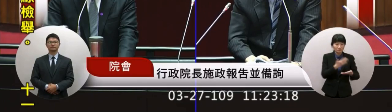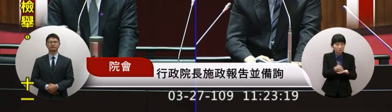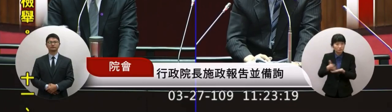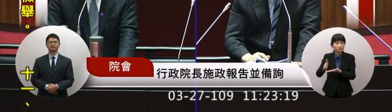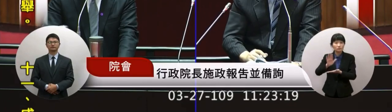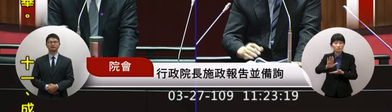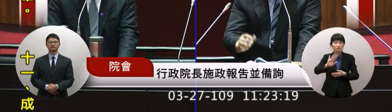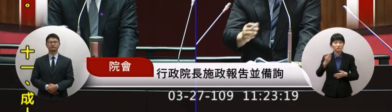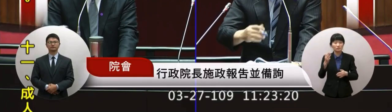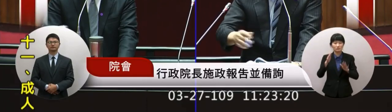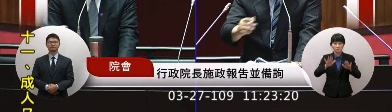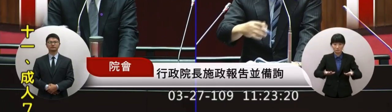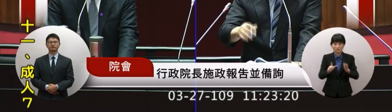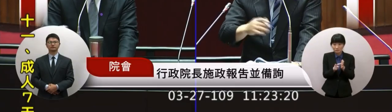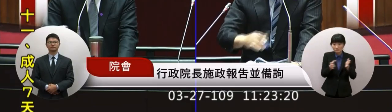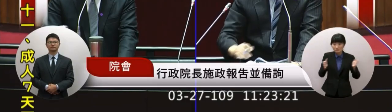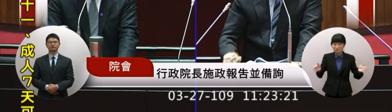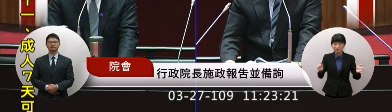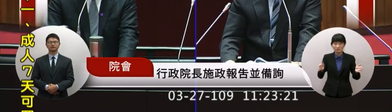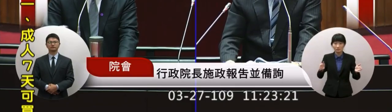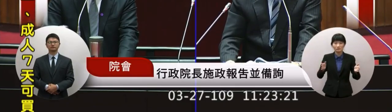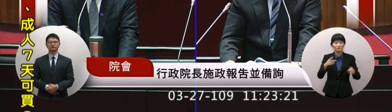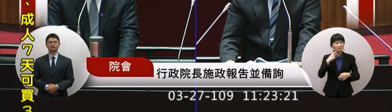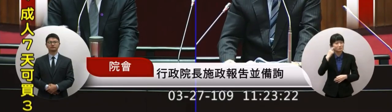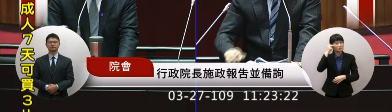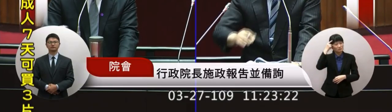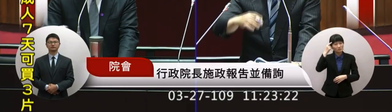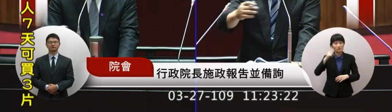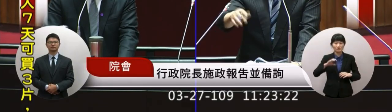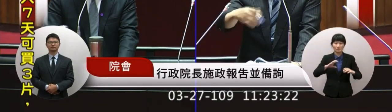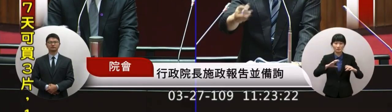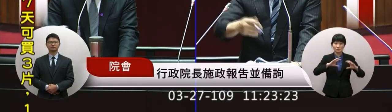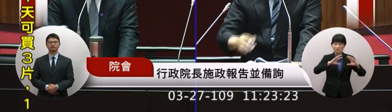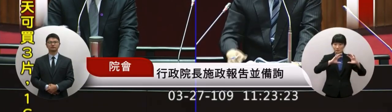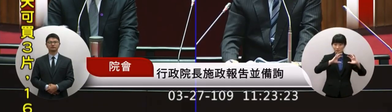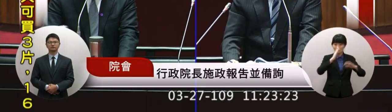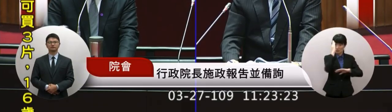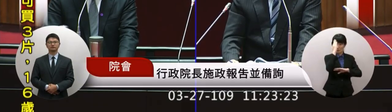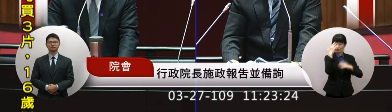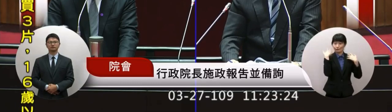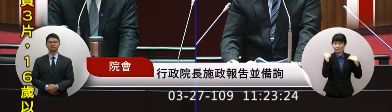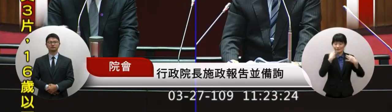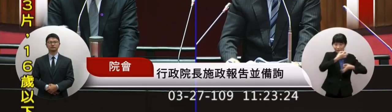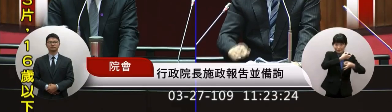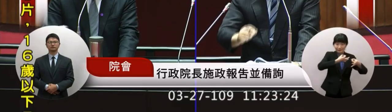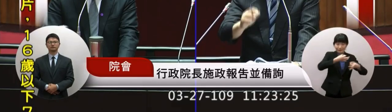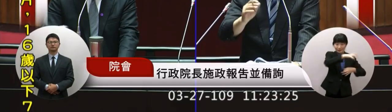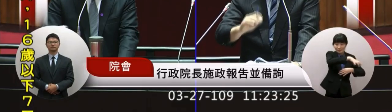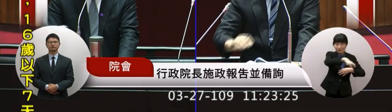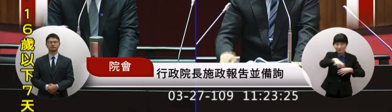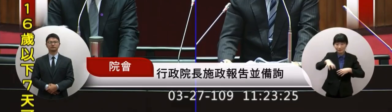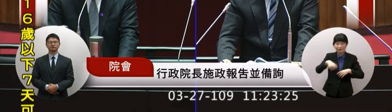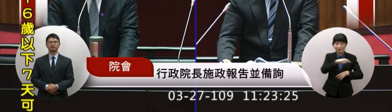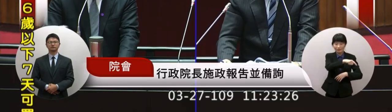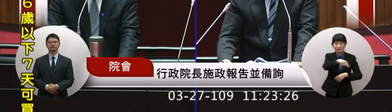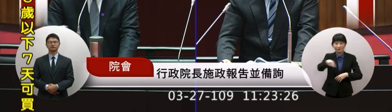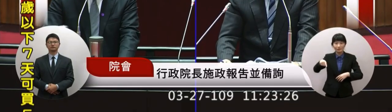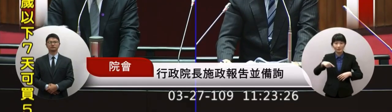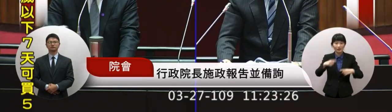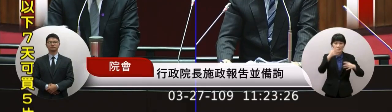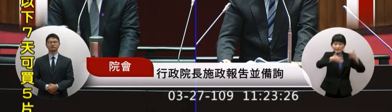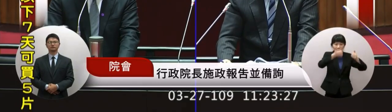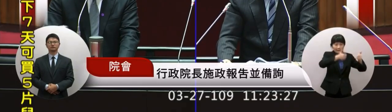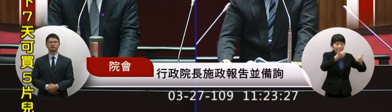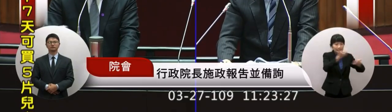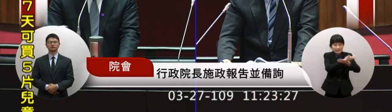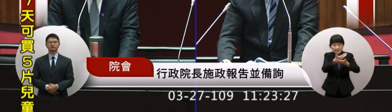个这段时间哈，有一些就是国营事业哈，这个更替那些人选嘛，